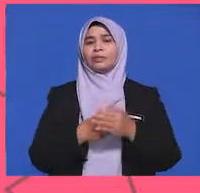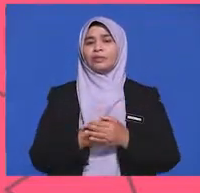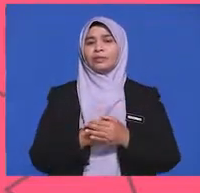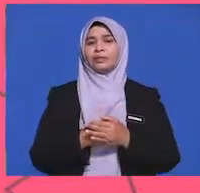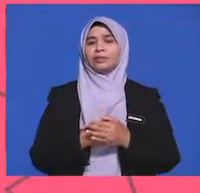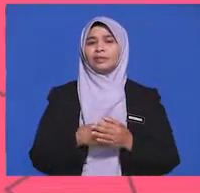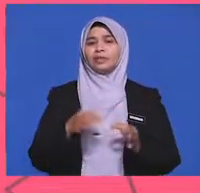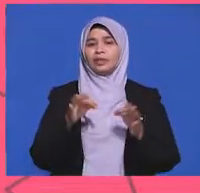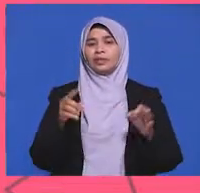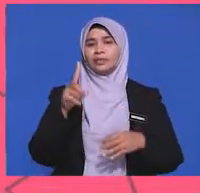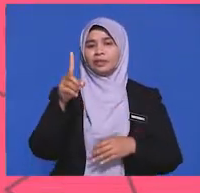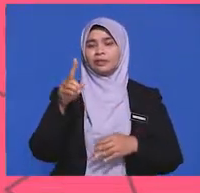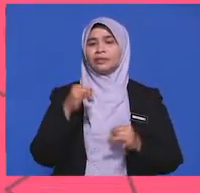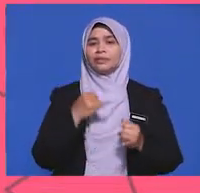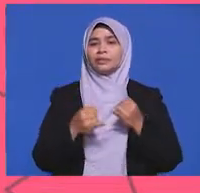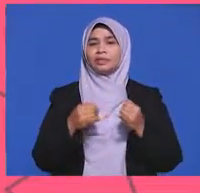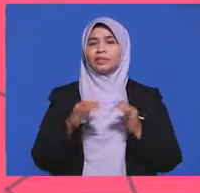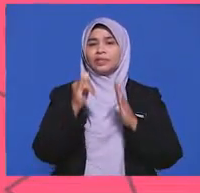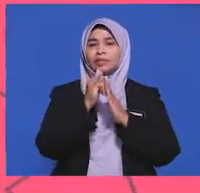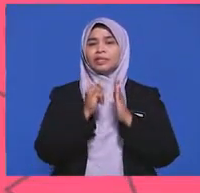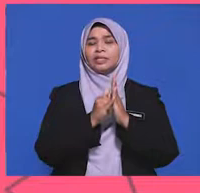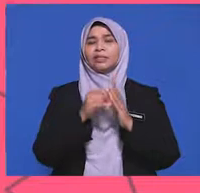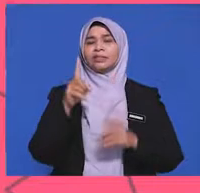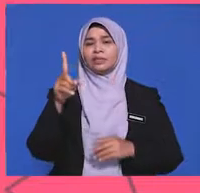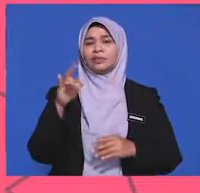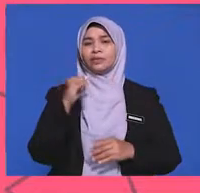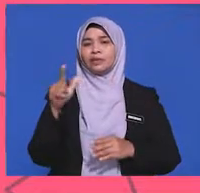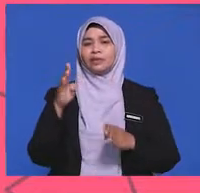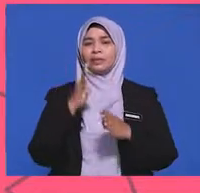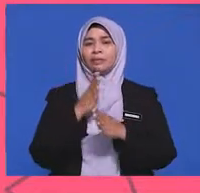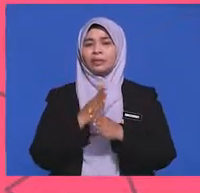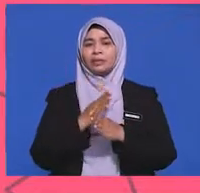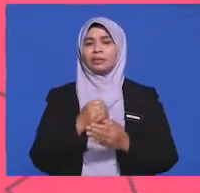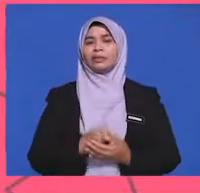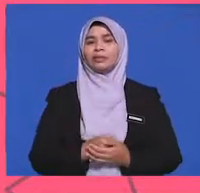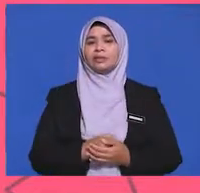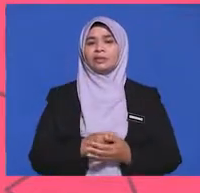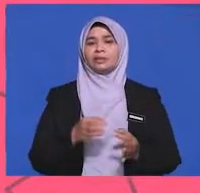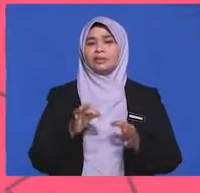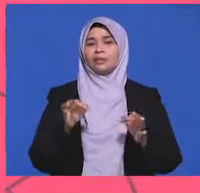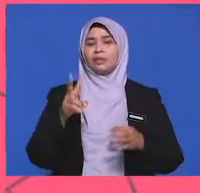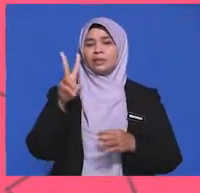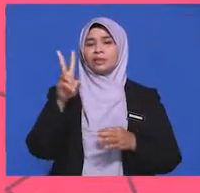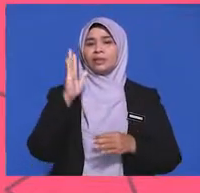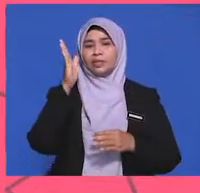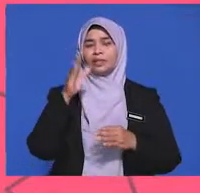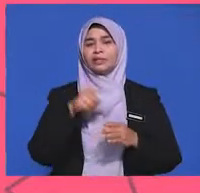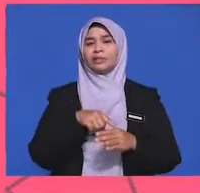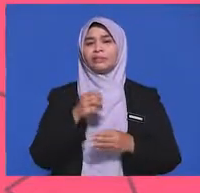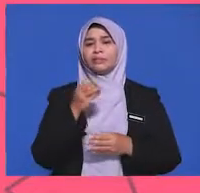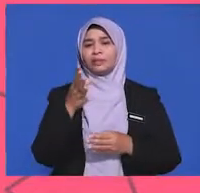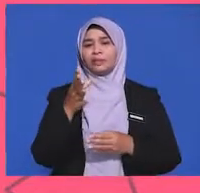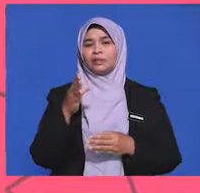satu, jika syarat satu adalah benar, pernyataan dua akan dilaksanakan. Tamat